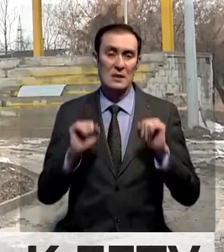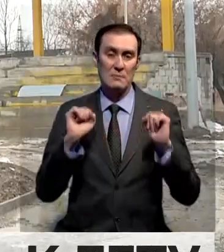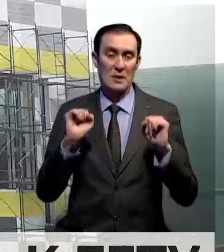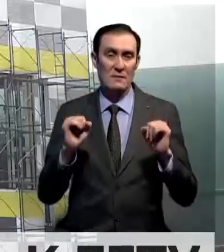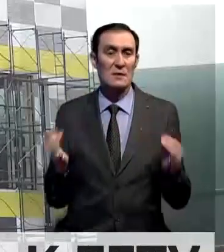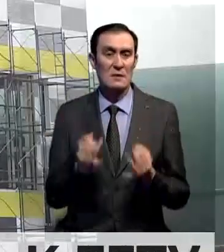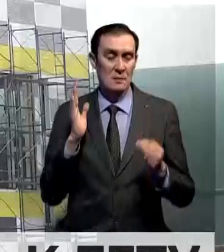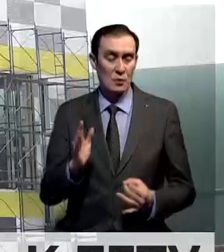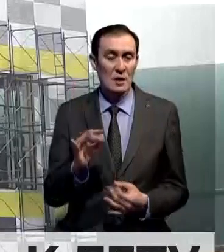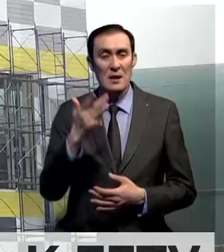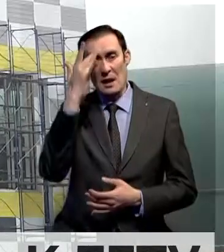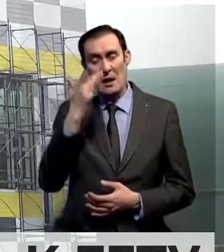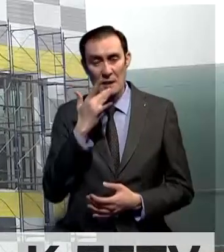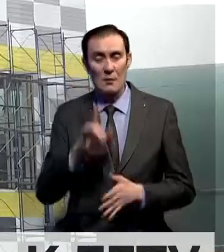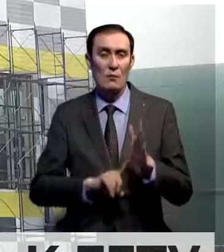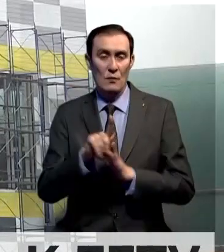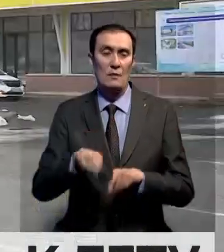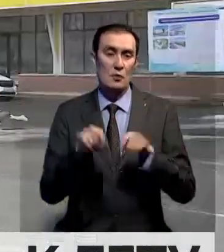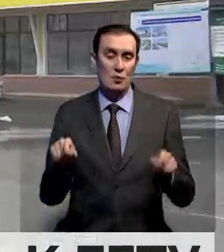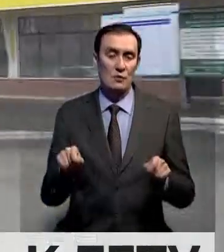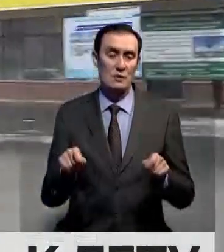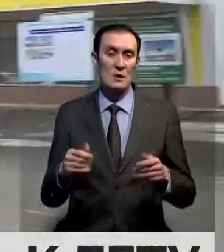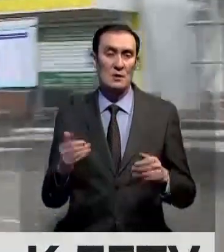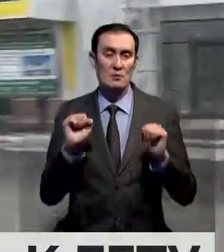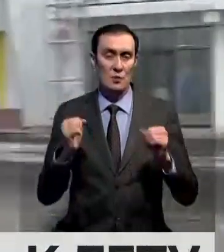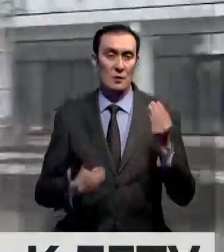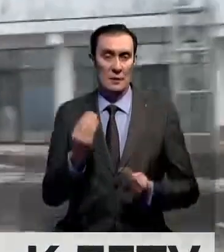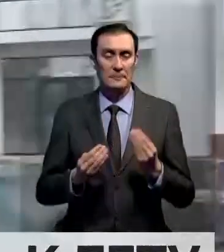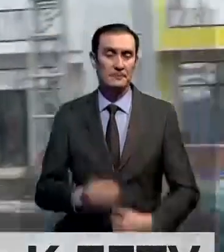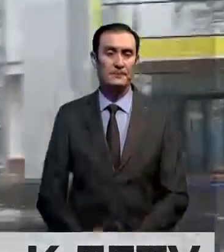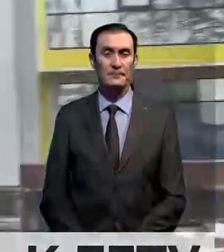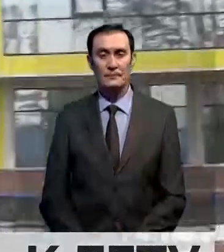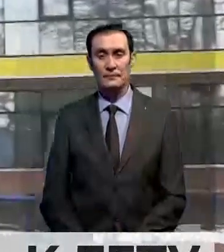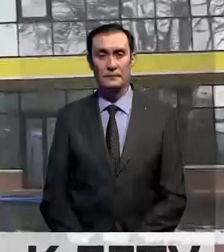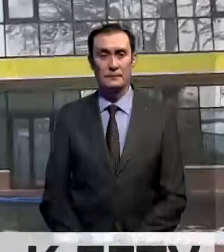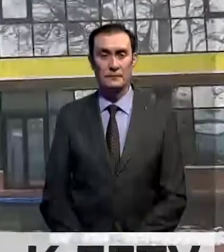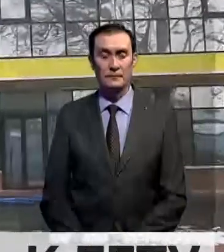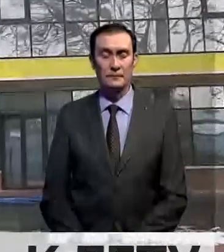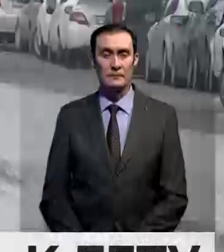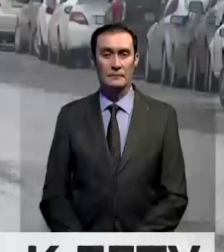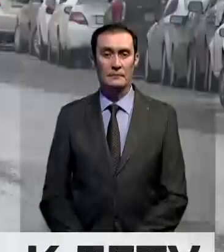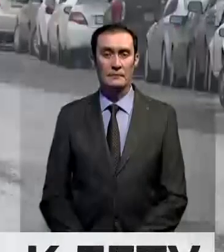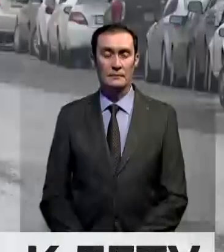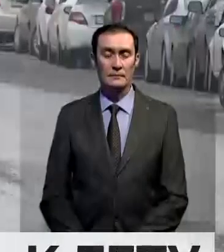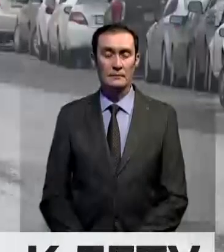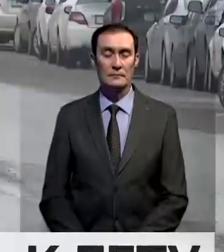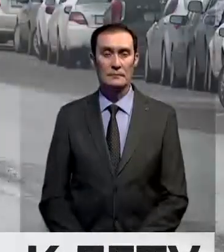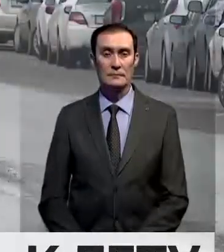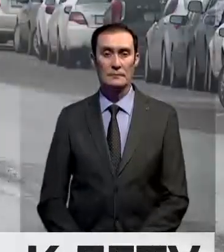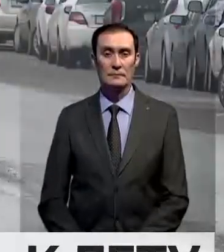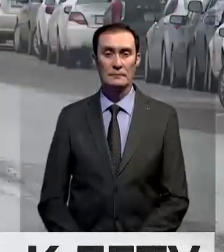спортивные страсти. И летом здесь вновь забурлит жизнь. Катерина Попкова, Самат Нагашбекулы, Нурмахамбек Муратов, Шымкент, Хабар